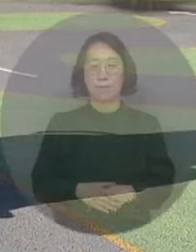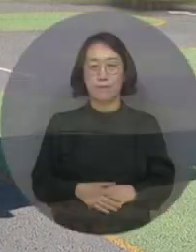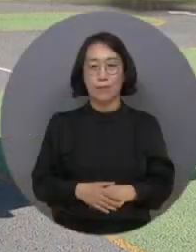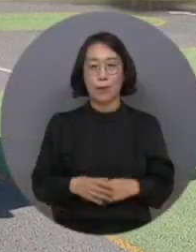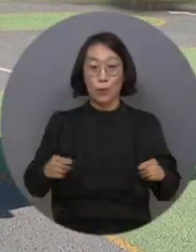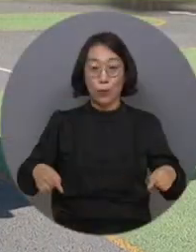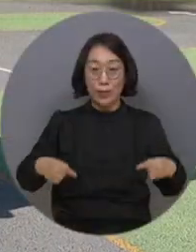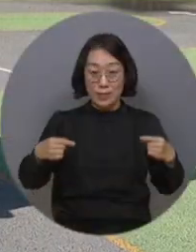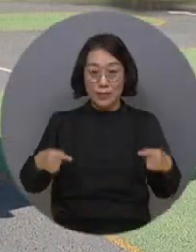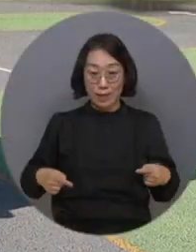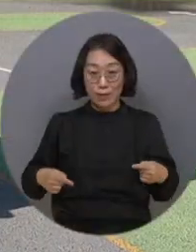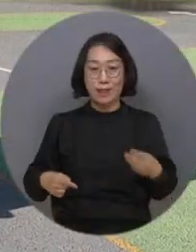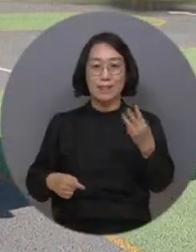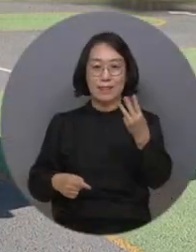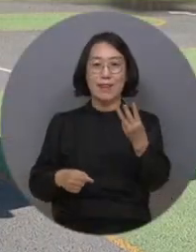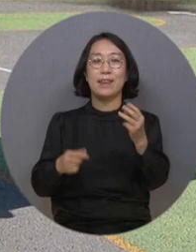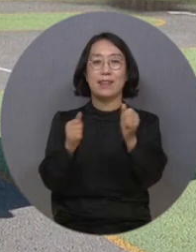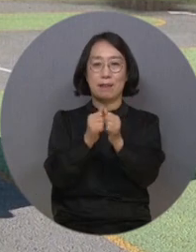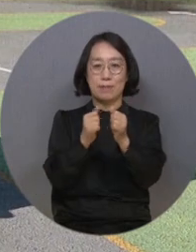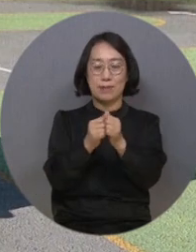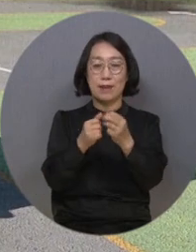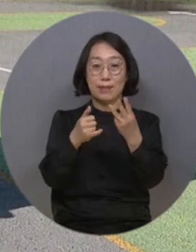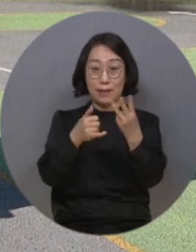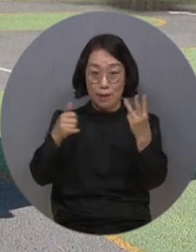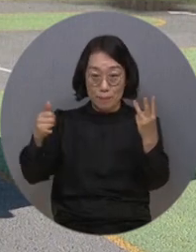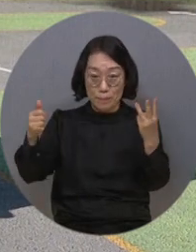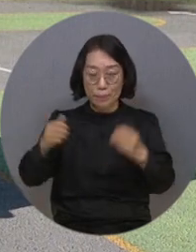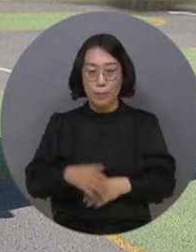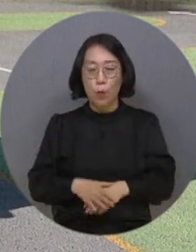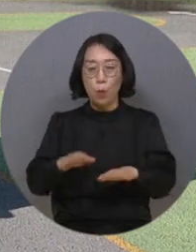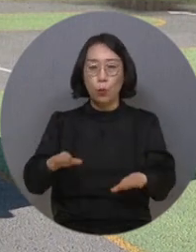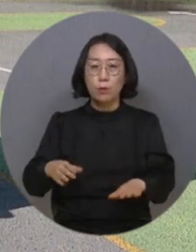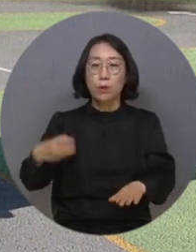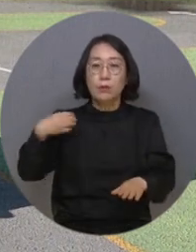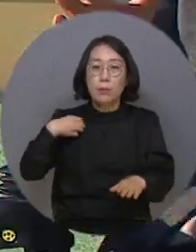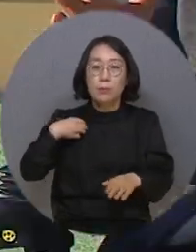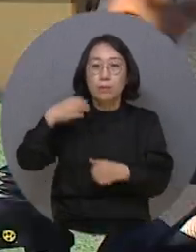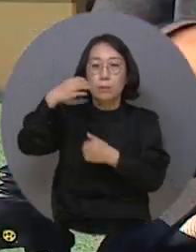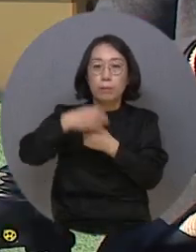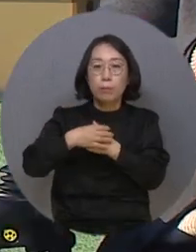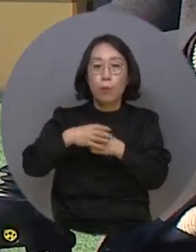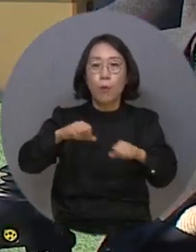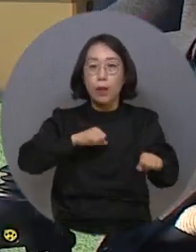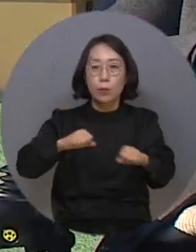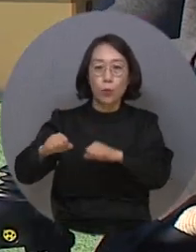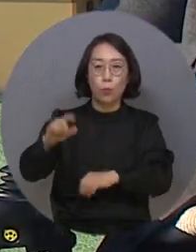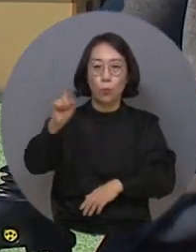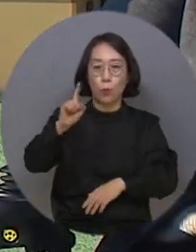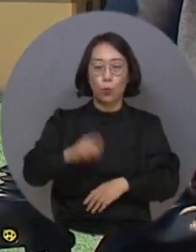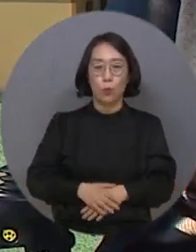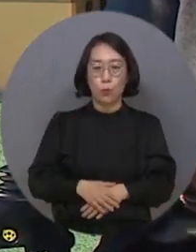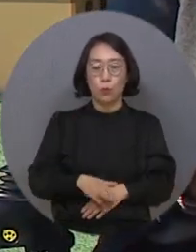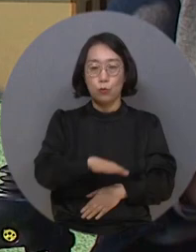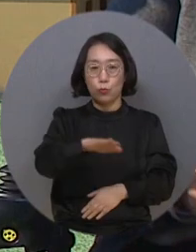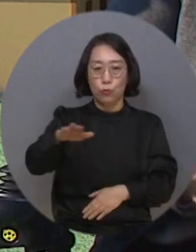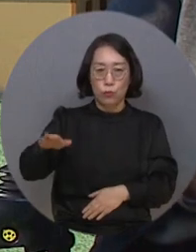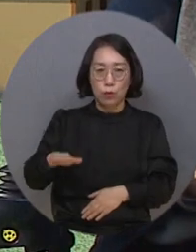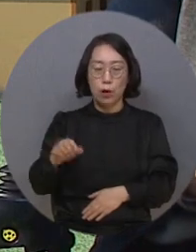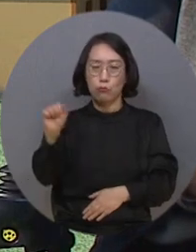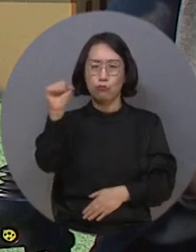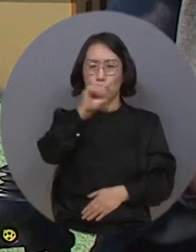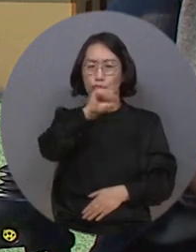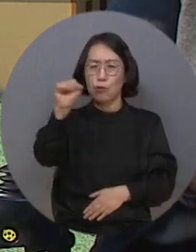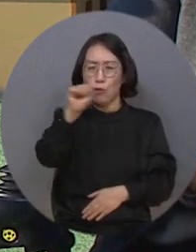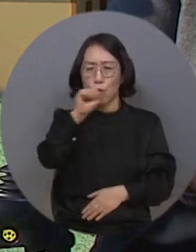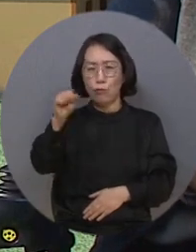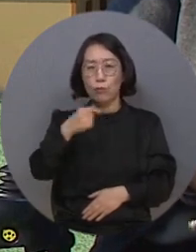피처탄 새 남자. 네. 오늘의 미션. 오늘의 미션 뭡니까? 오늘의 미션은요. 네. 우리가 운전을